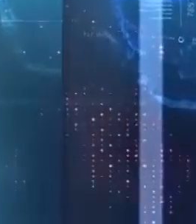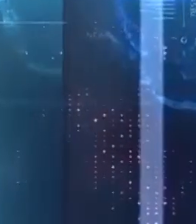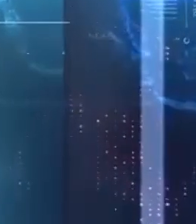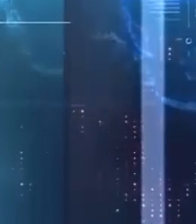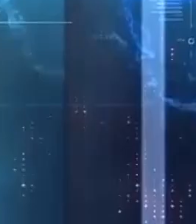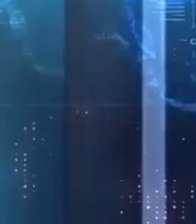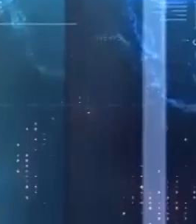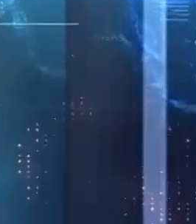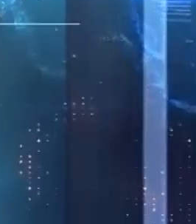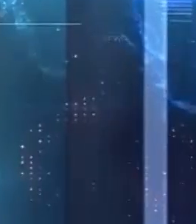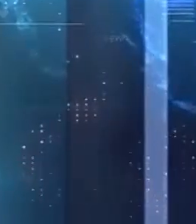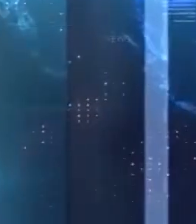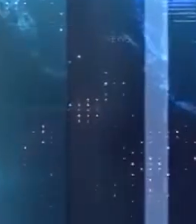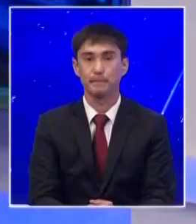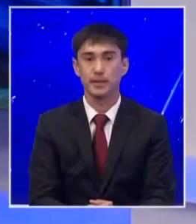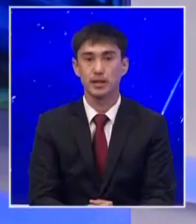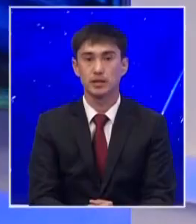Алматинская область.